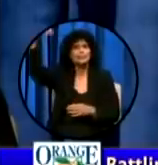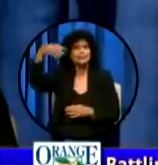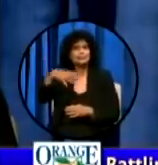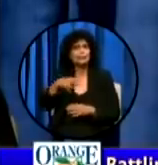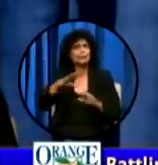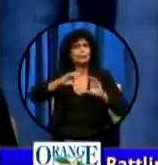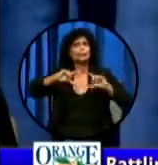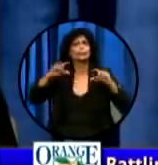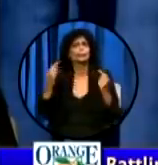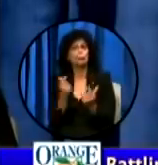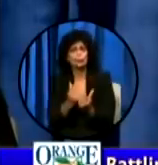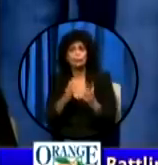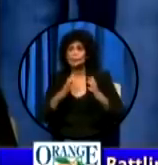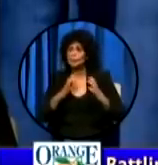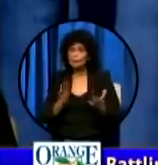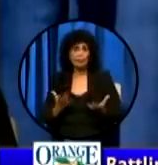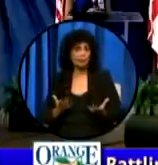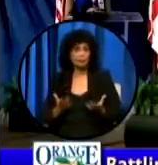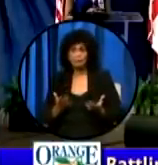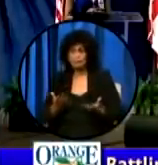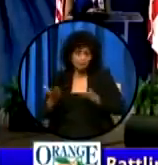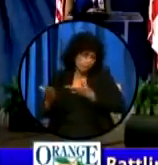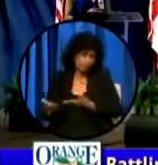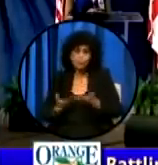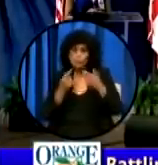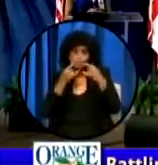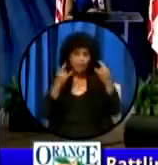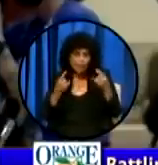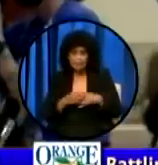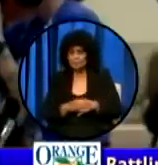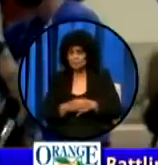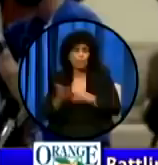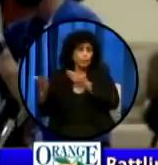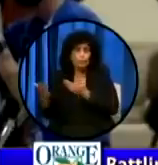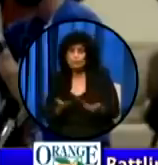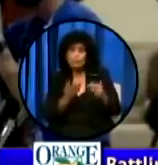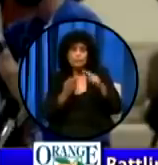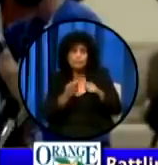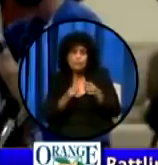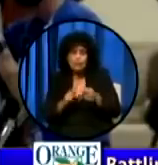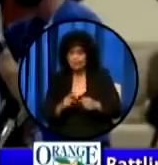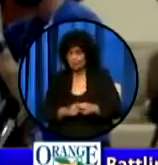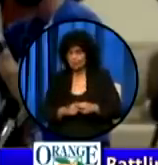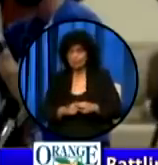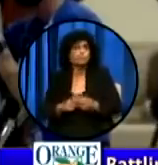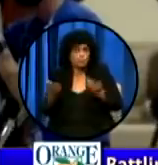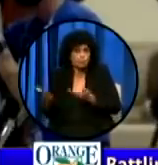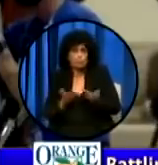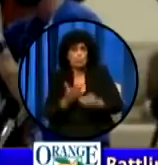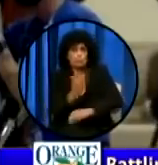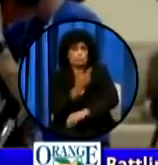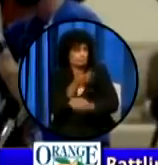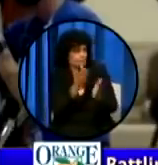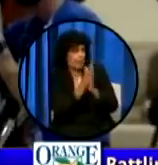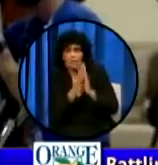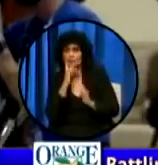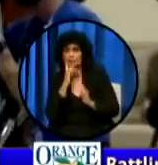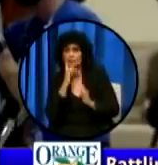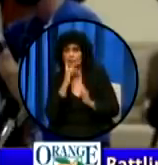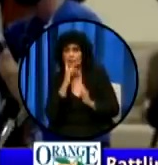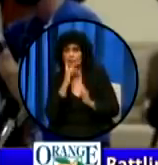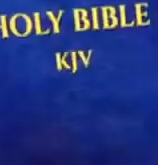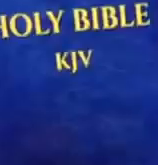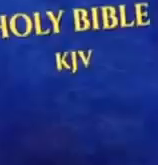так просто. И затем приводите друга в церковь или приводите друга на вакцинацию и затем приводите их с собой в церковь.